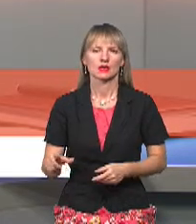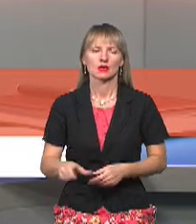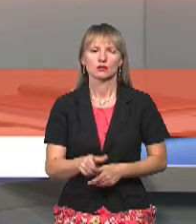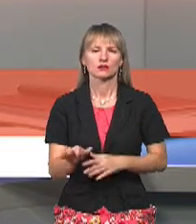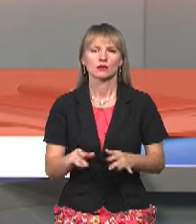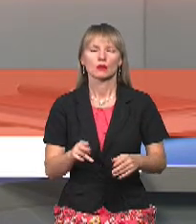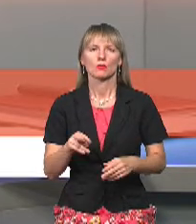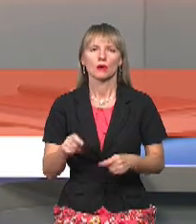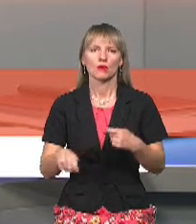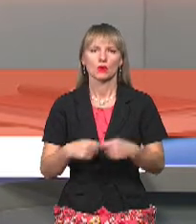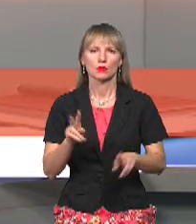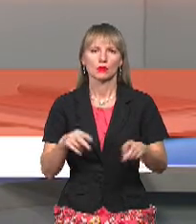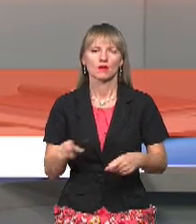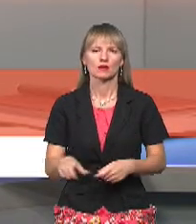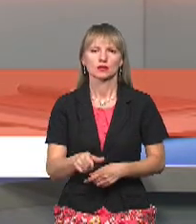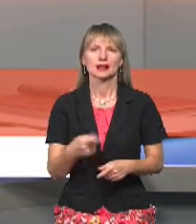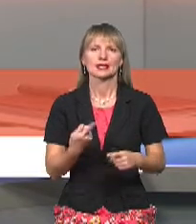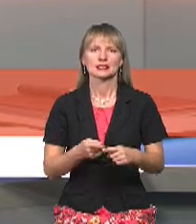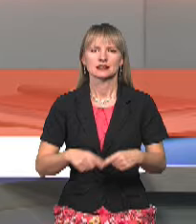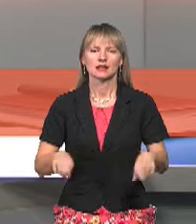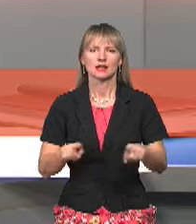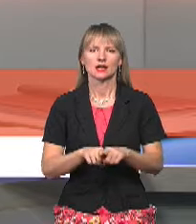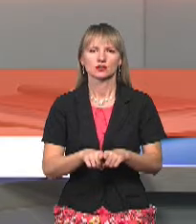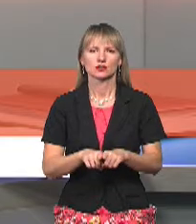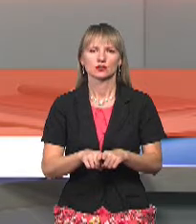порушенню правил дорожнього руху. Це також